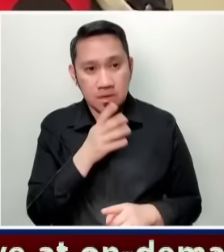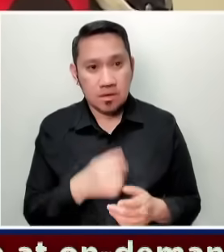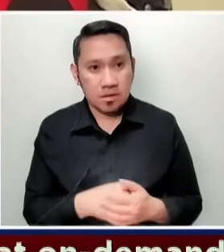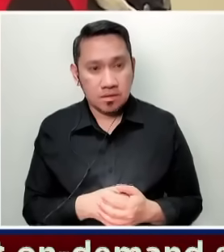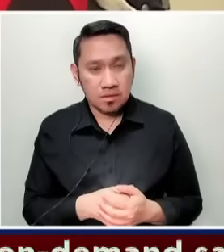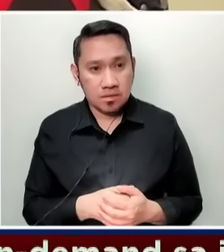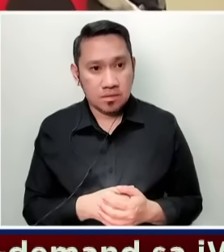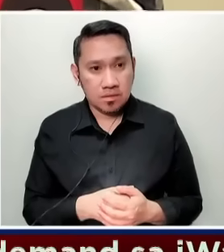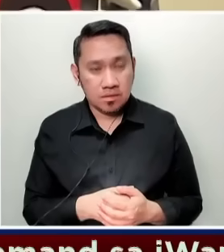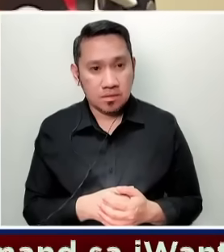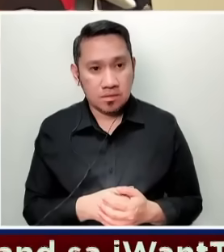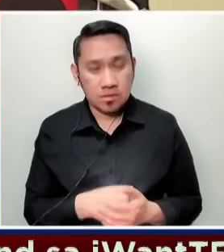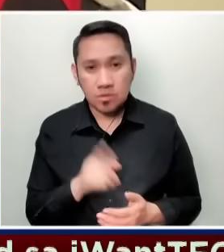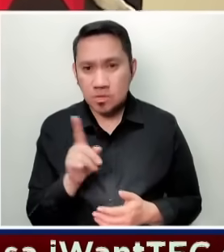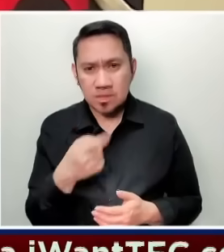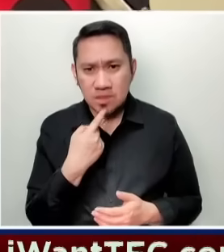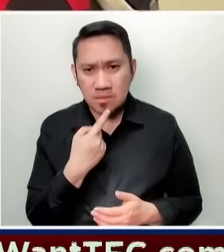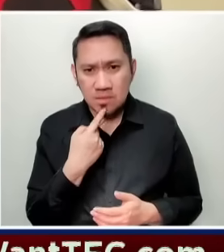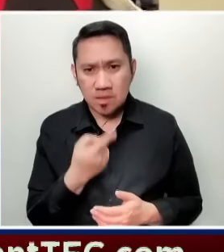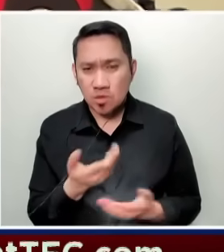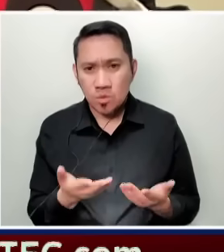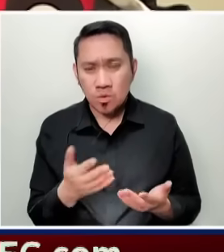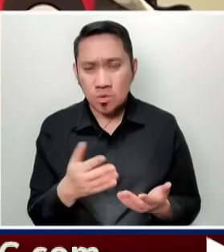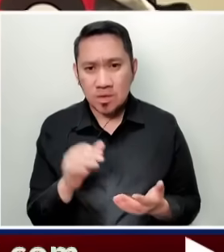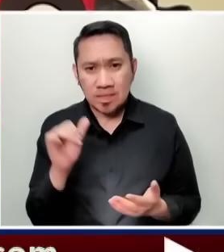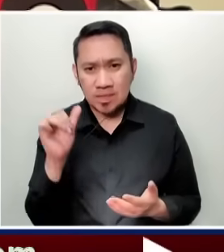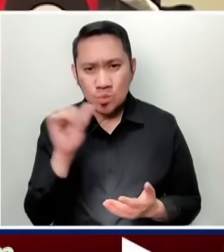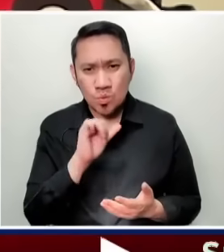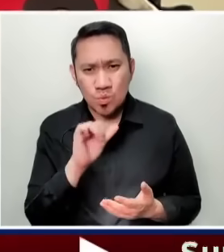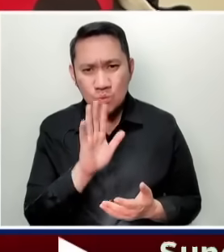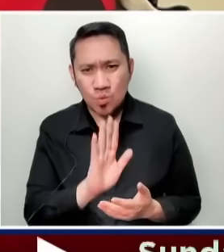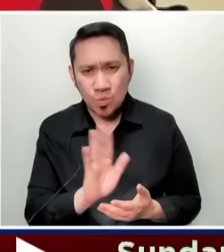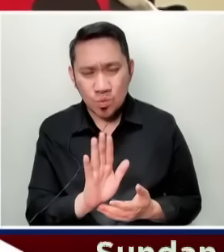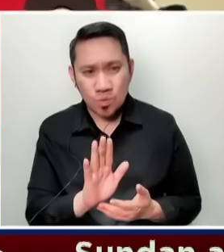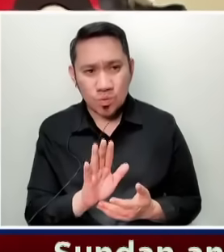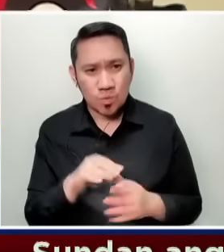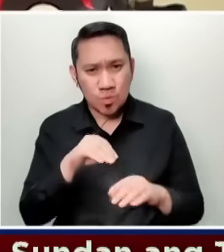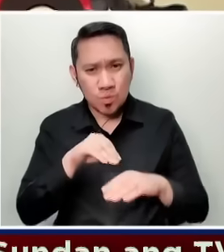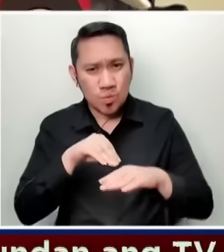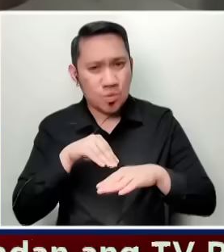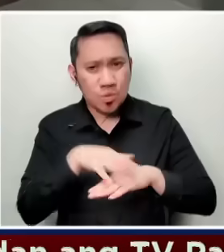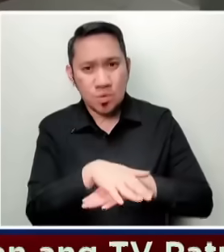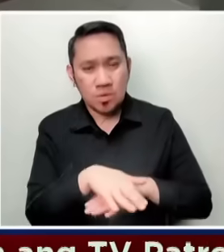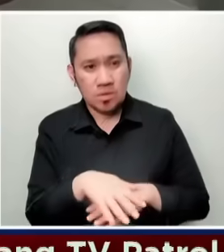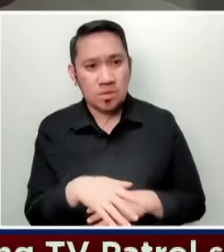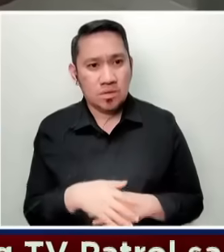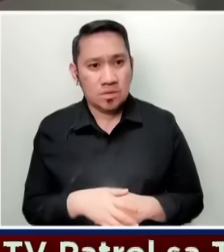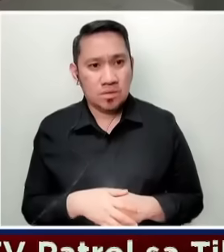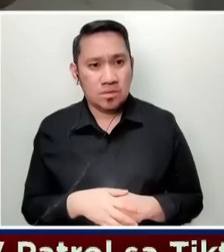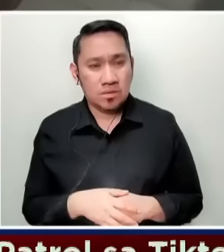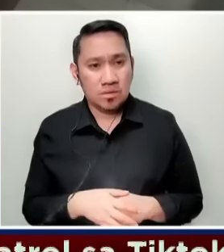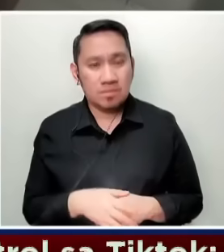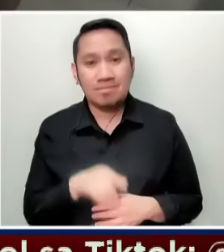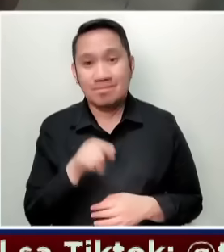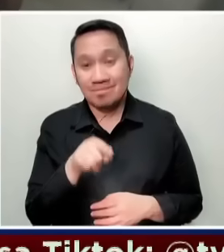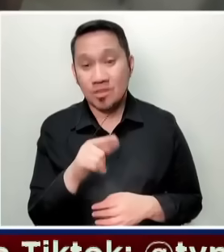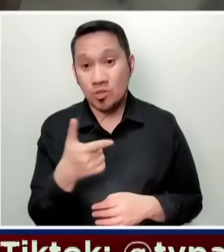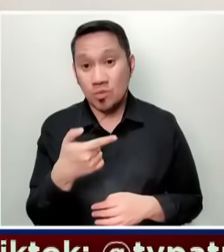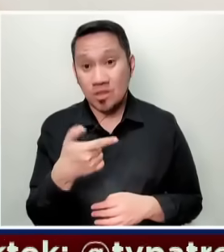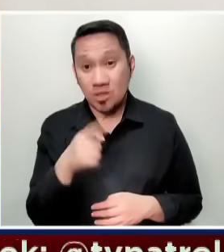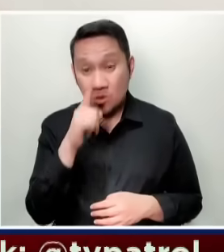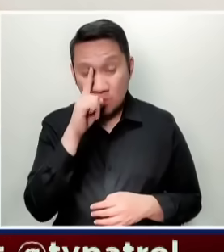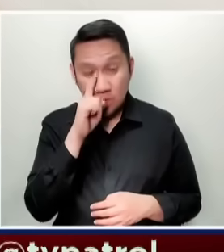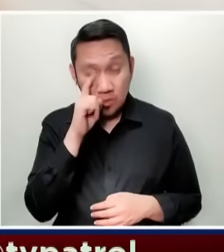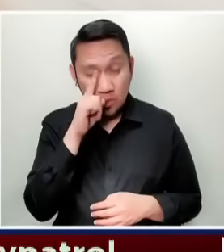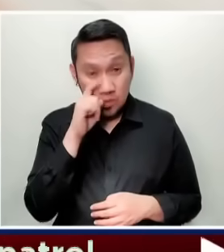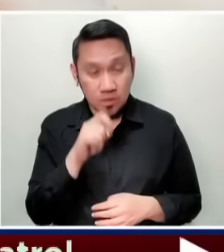sinabi ko nga sa iyo talaga, huwag ka lang uminom kasi iba yung alak ng sa iyo. Tingnan mo ngayon. Aminado ang 21 anyos sa sospek